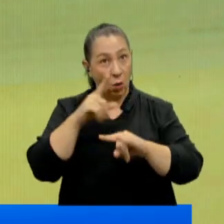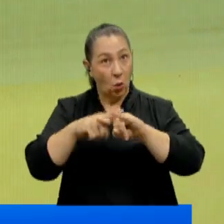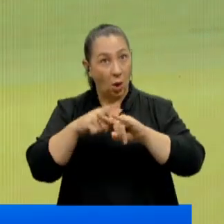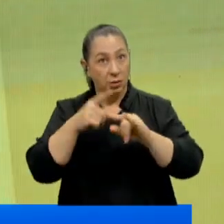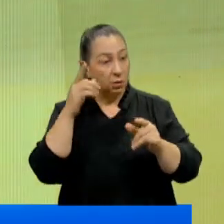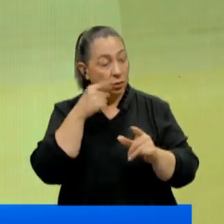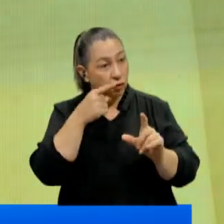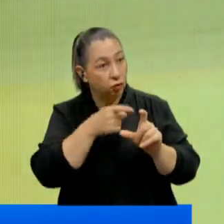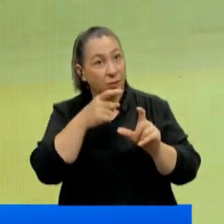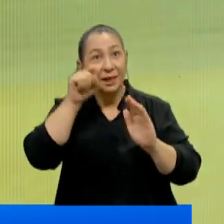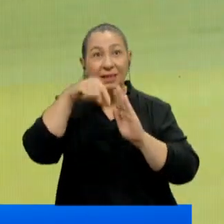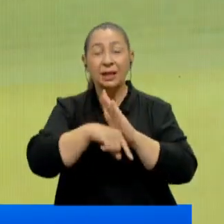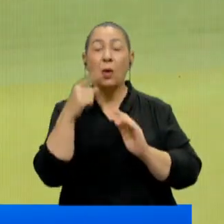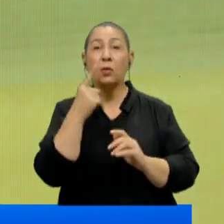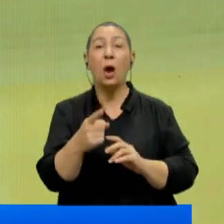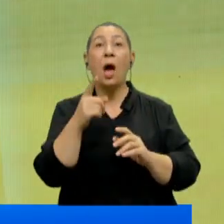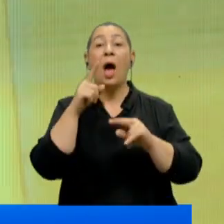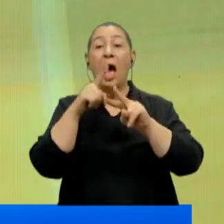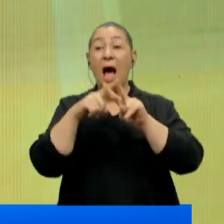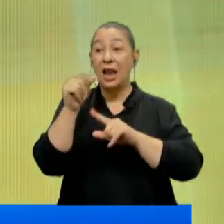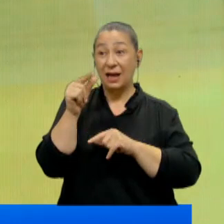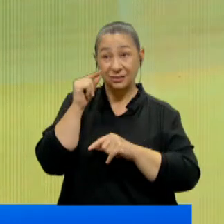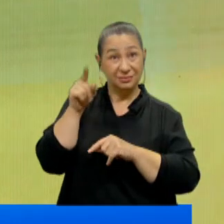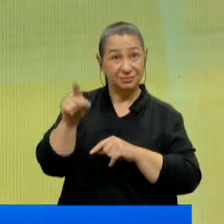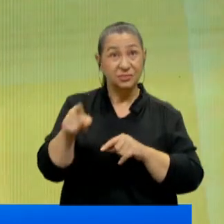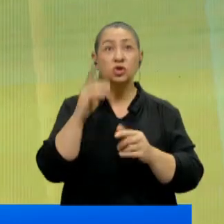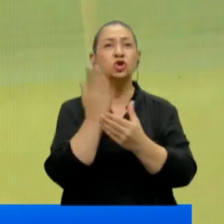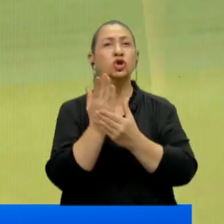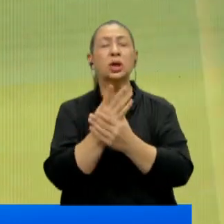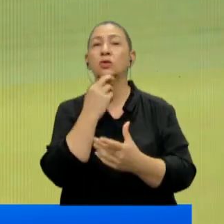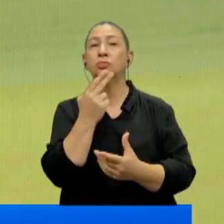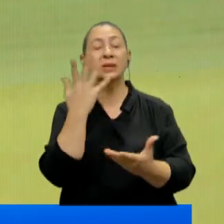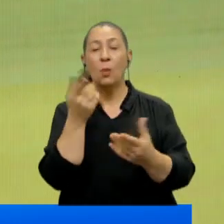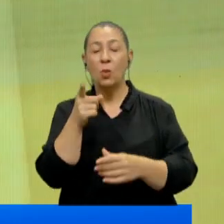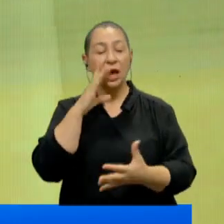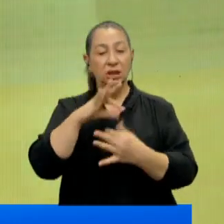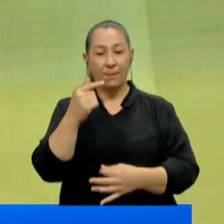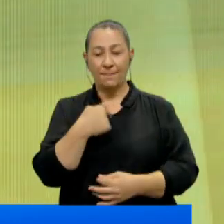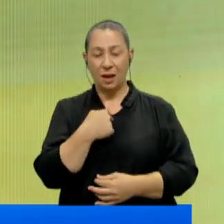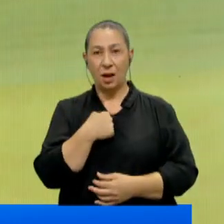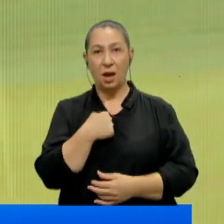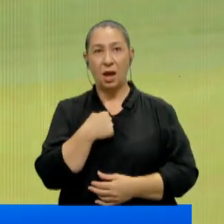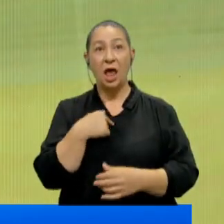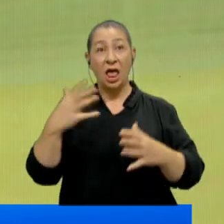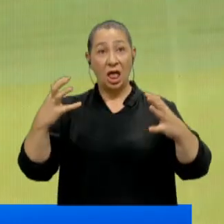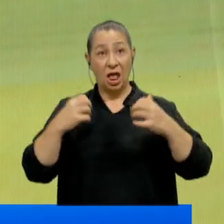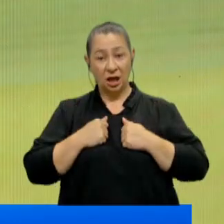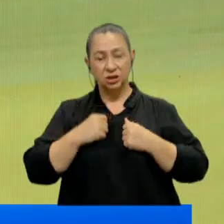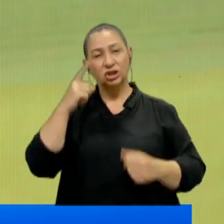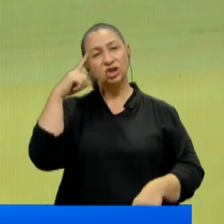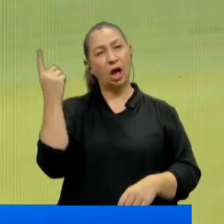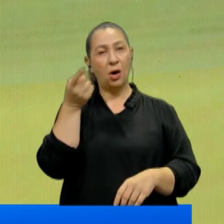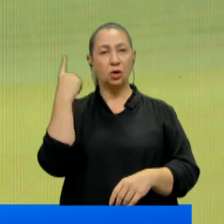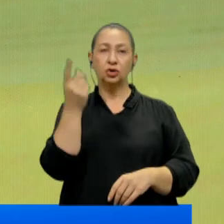ulaştığı soruşturma detaylarına göre Ali Y'nin sözleri dosyaya şöyle geçti. Bu kişi bana yakalanırsan sarhoş